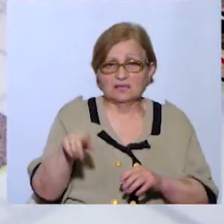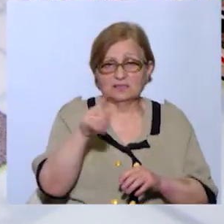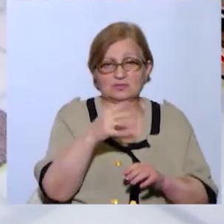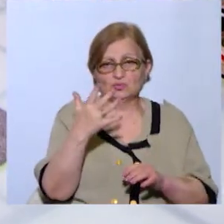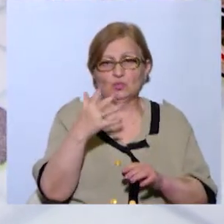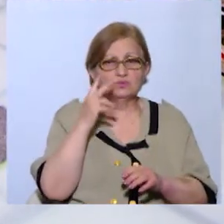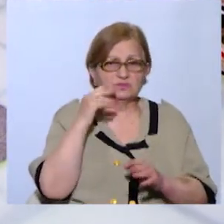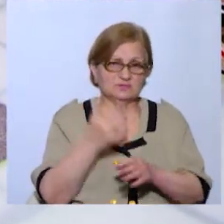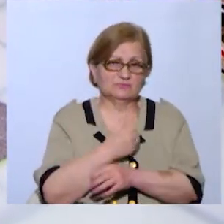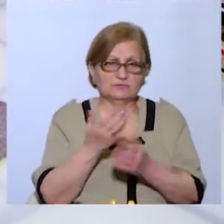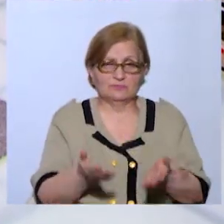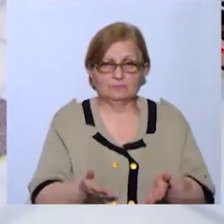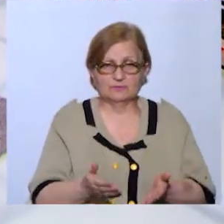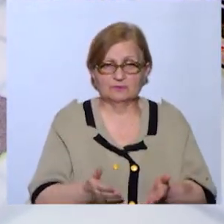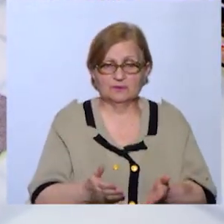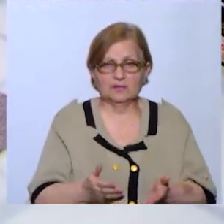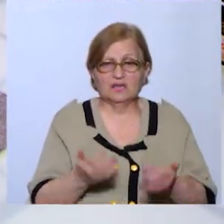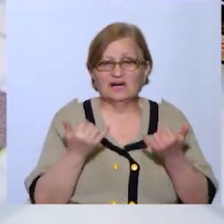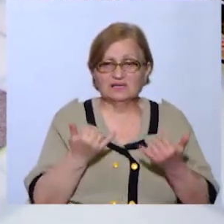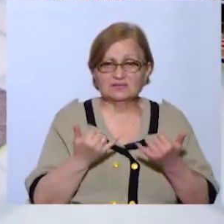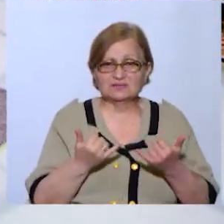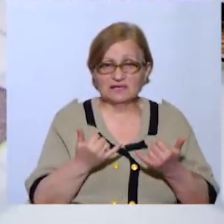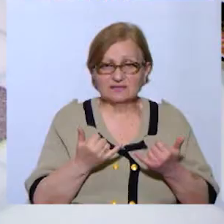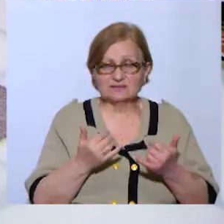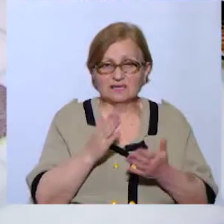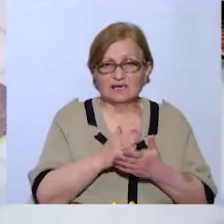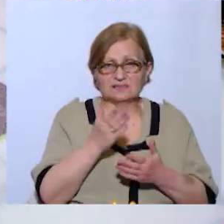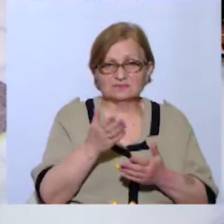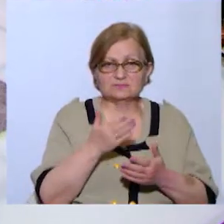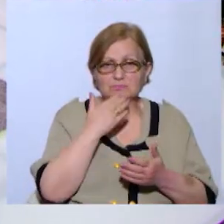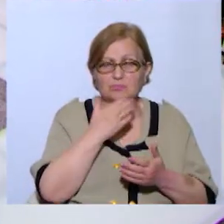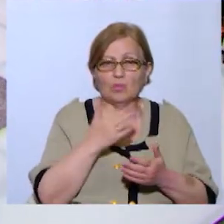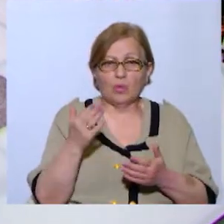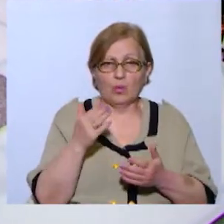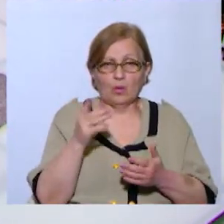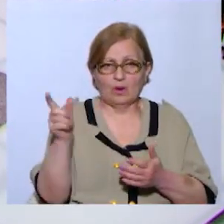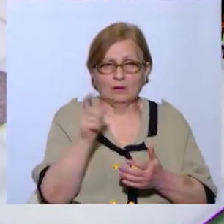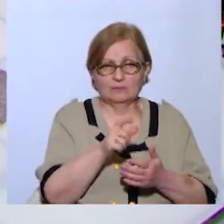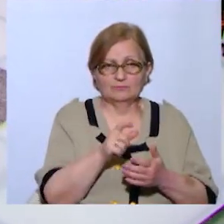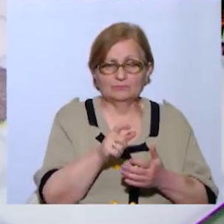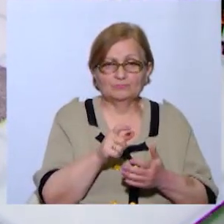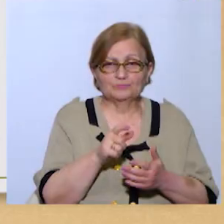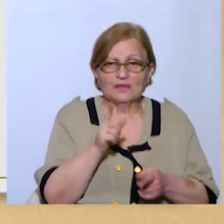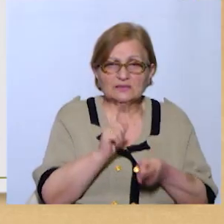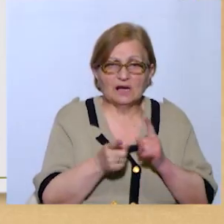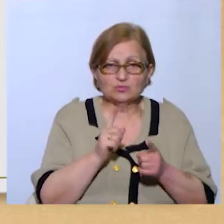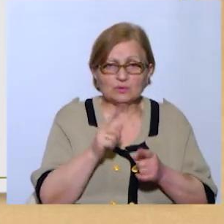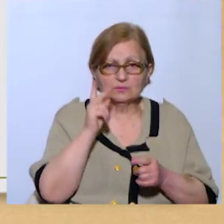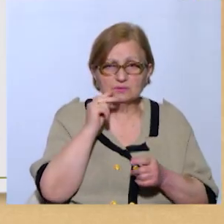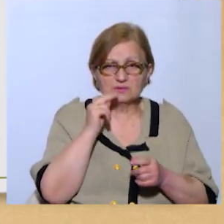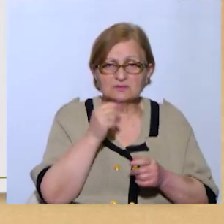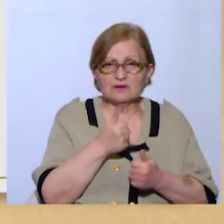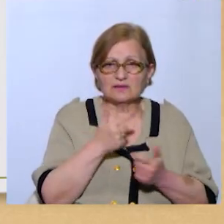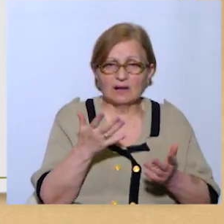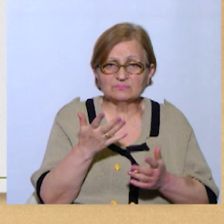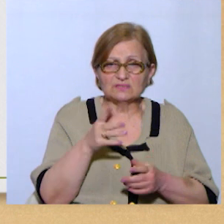არის დღეისათვის ბოლო ამოცანა არის ასეთი ნატურალური რიცხვთა რამდენი ისეთი ხუთეული არსებობს რომელთა ერთადერთი